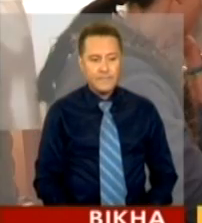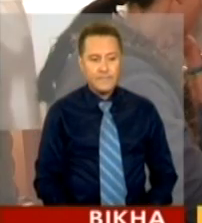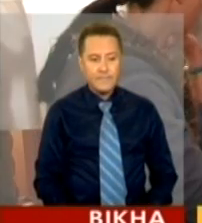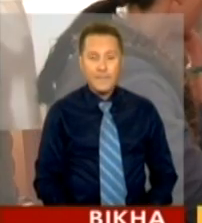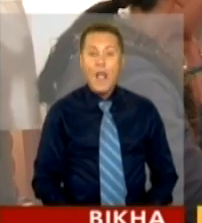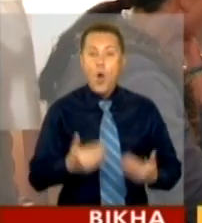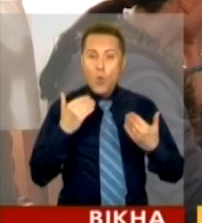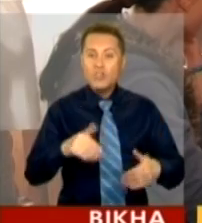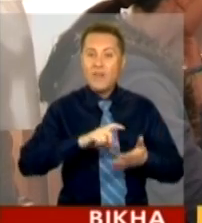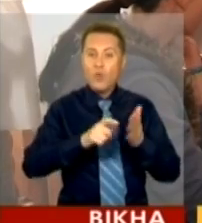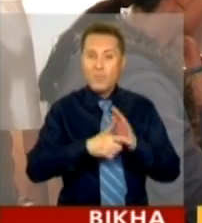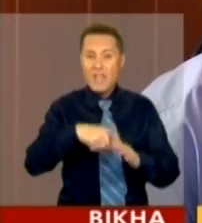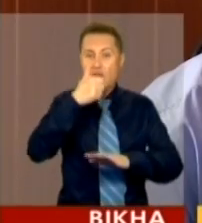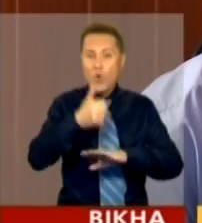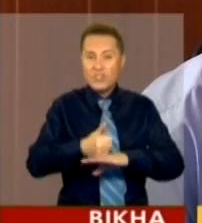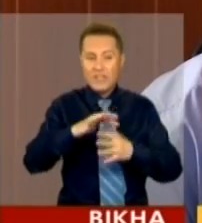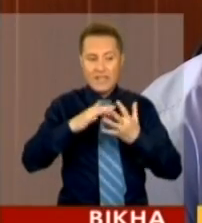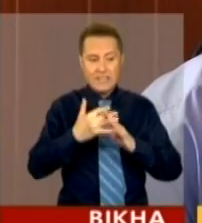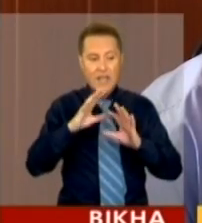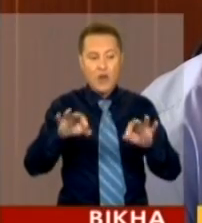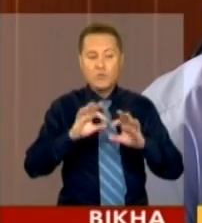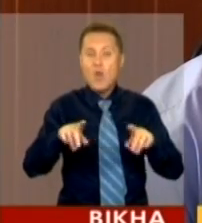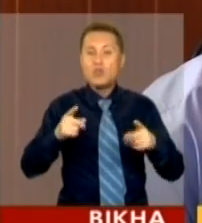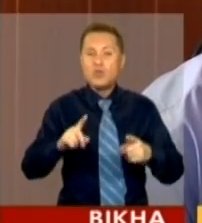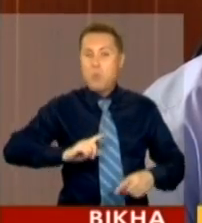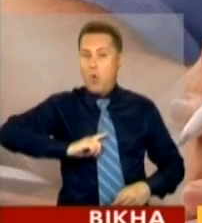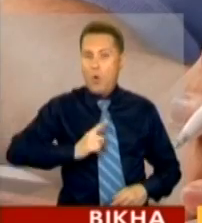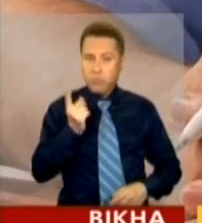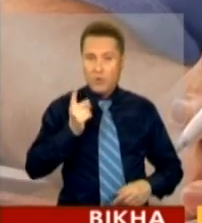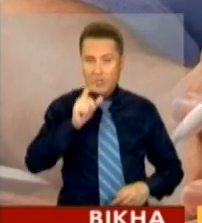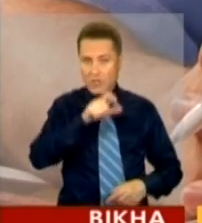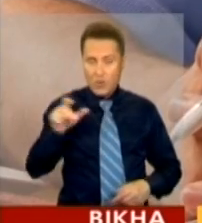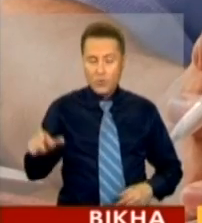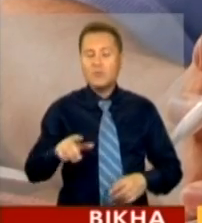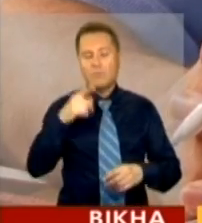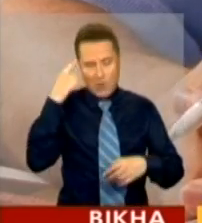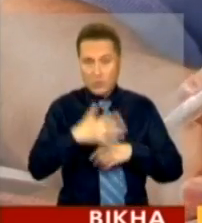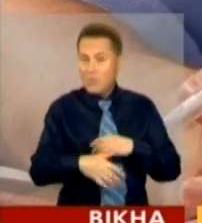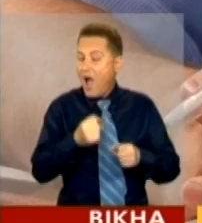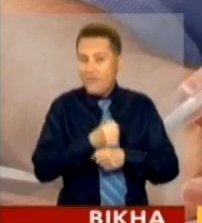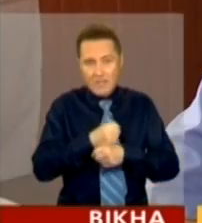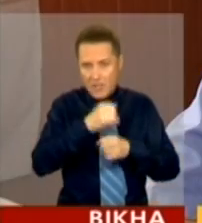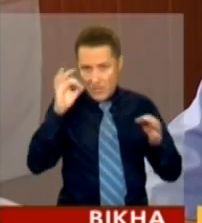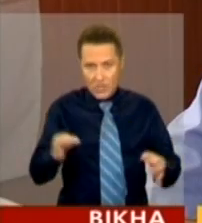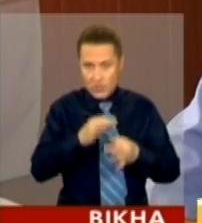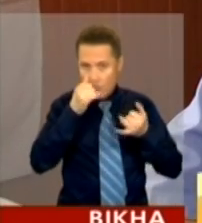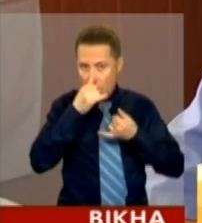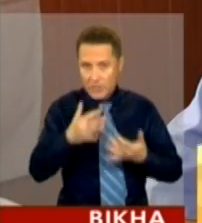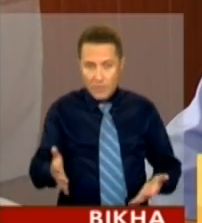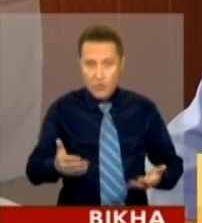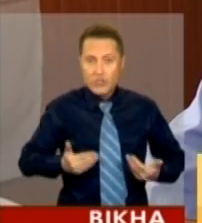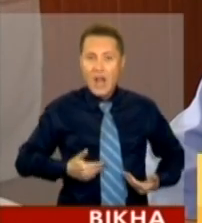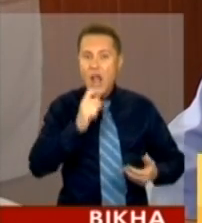Уже в кабінеті очільник села розповідає, чому обурюються люди, чудово розуміє, але вдіяти нічого не може. Жителі